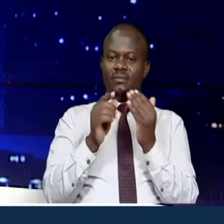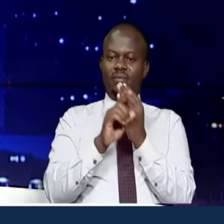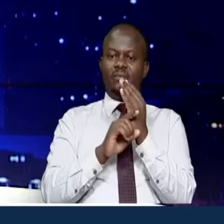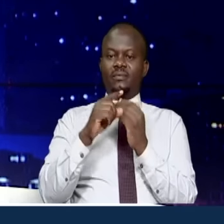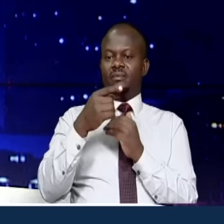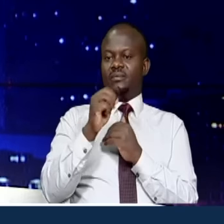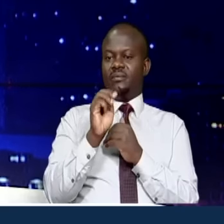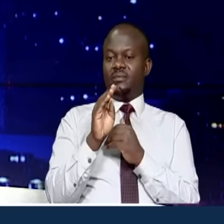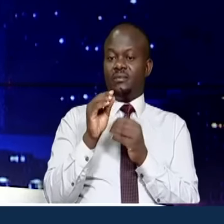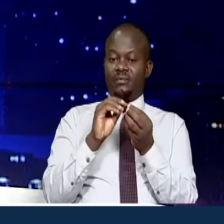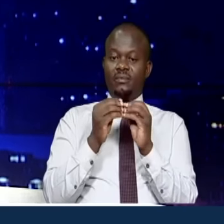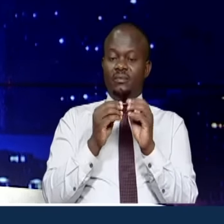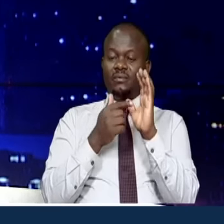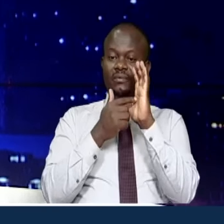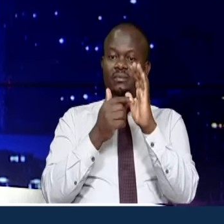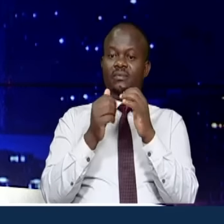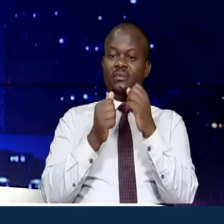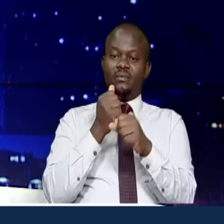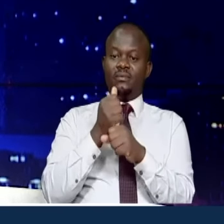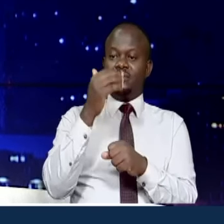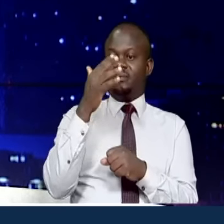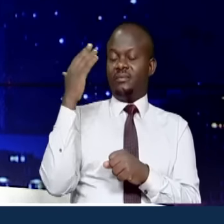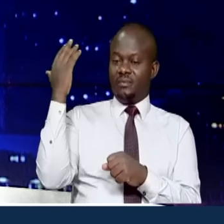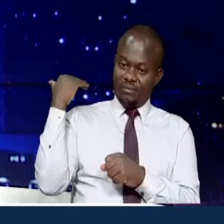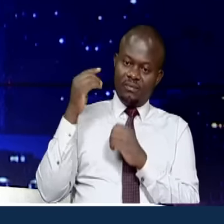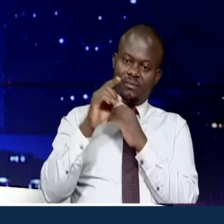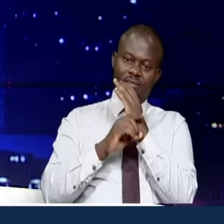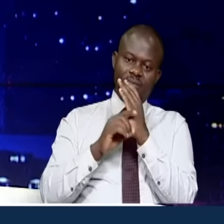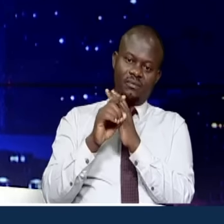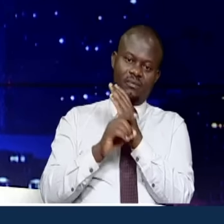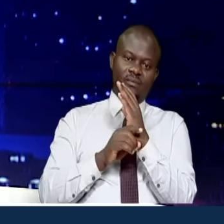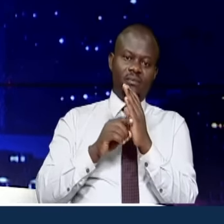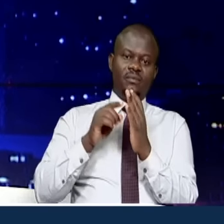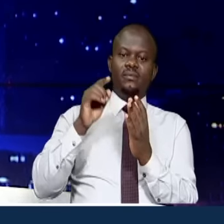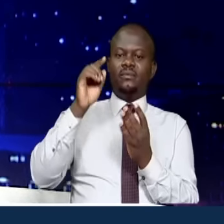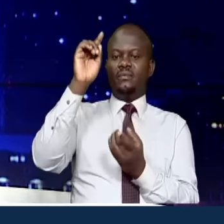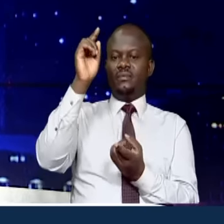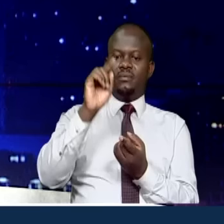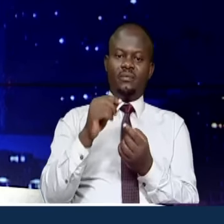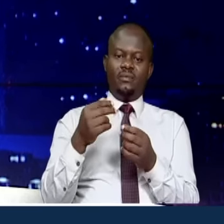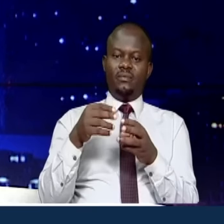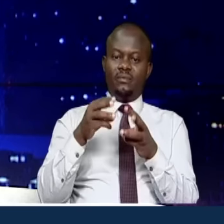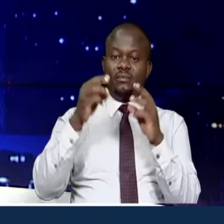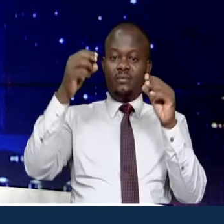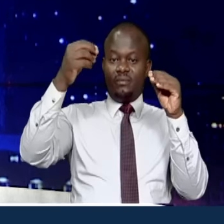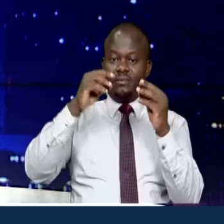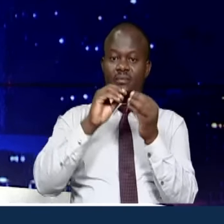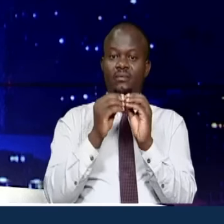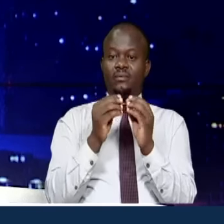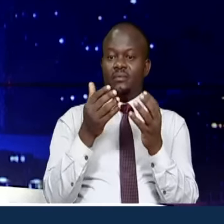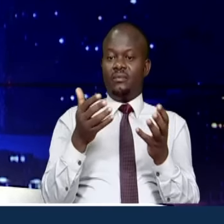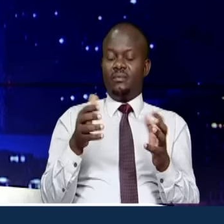Gicumbi, aho imibare igaragaza ko myaka itanu ishize aka karere ka Gicumbi kagabanyije ku buryo bufatika imibare y'abana bagwingira, bakaba